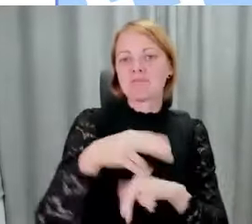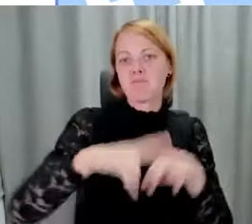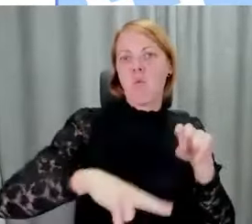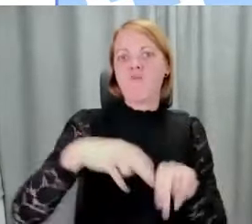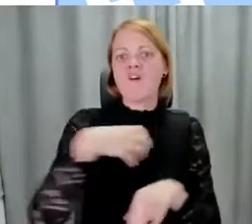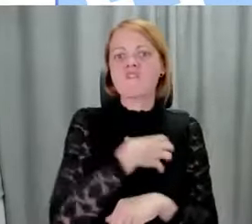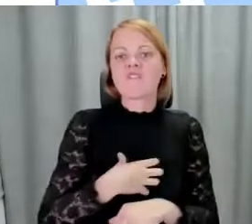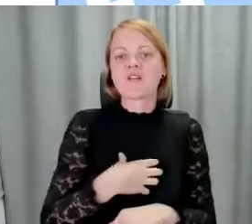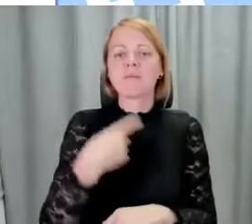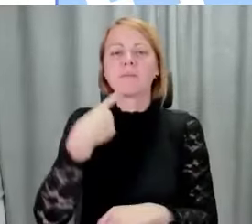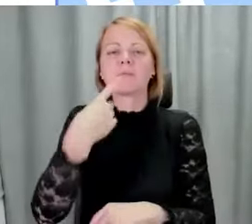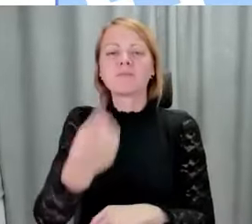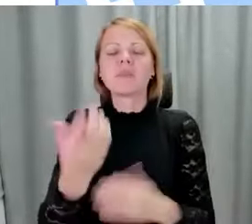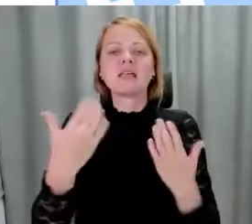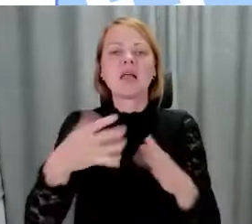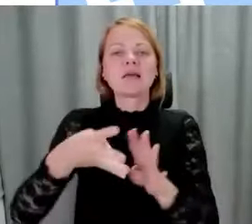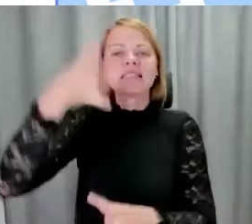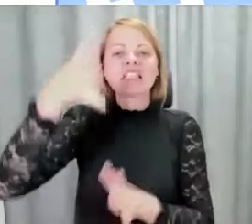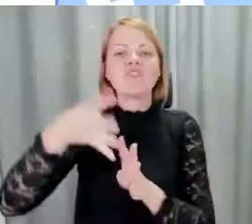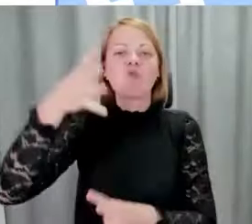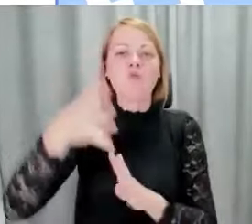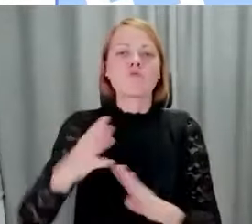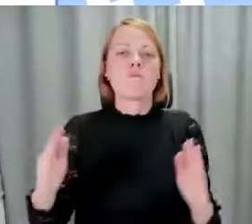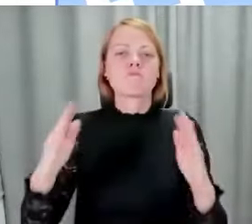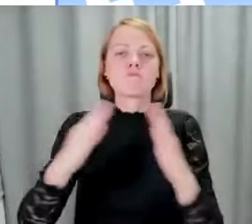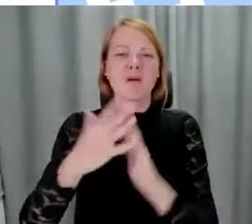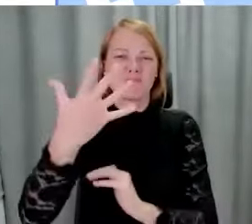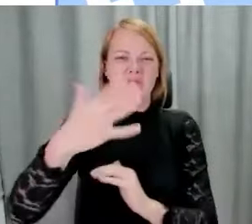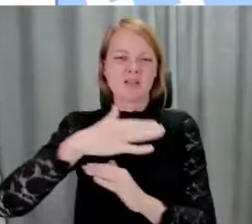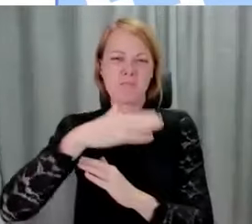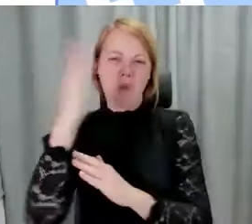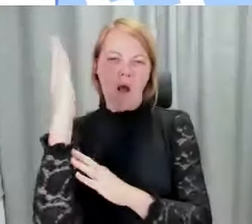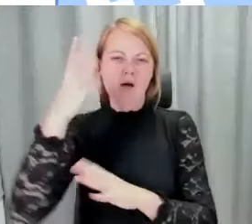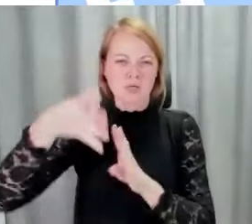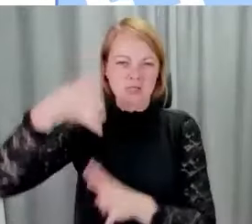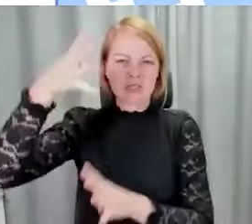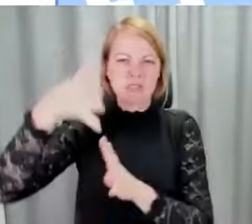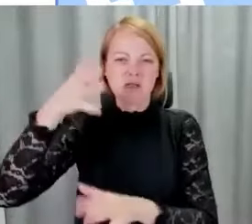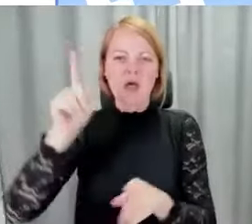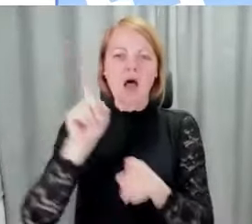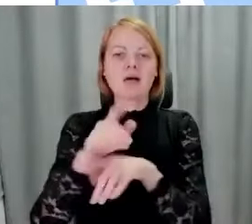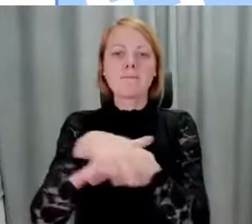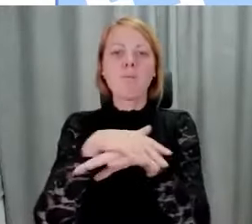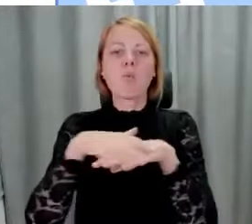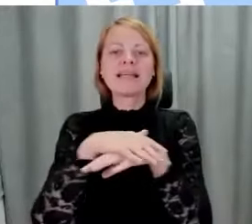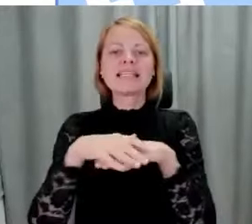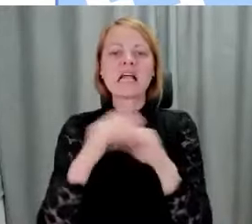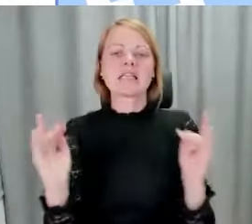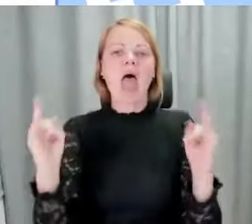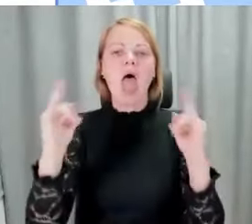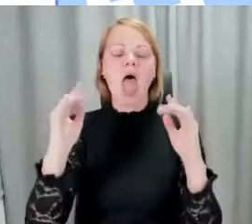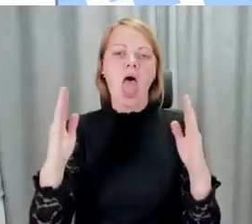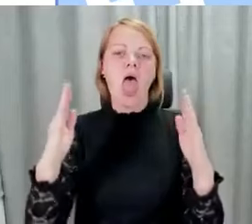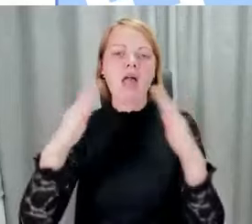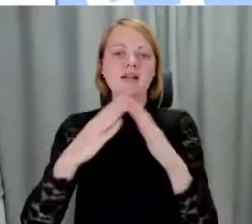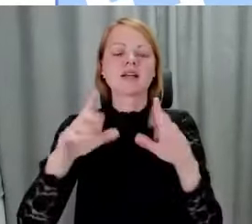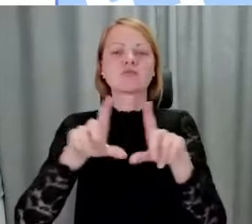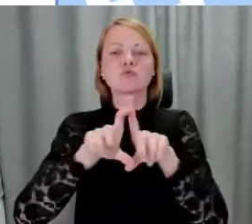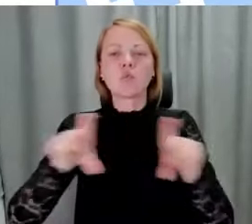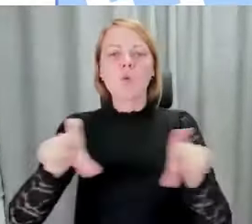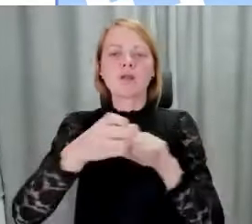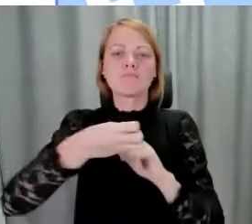Pieskāros un minēju jau daudz dzīvokļu dzīvojamās mājas ar 5 plus stāviem, tad ir arī publiskās ēkas, kā pirmskolas izglītības